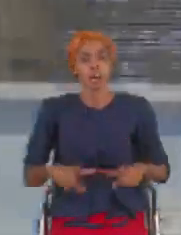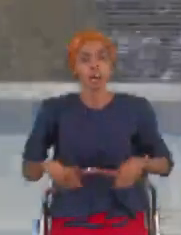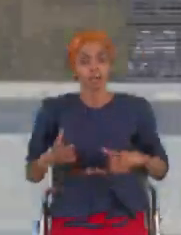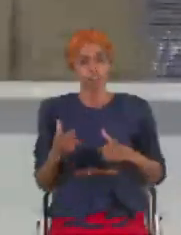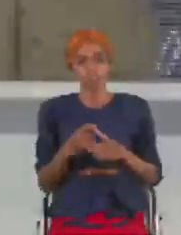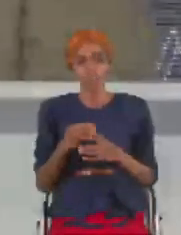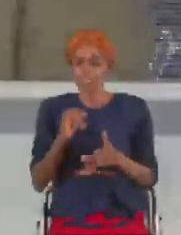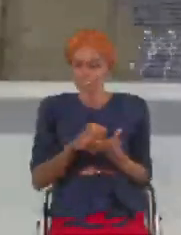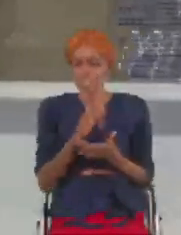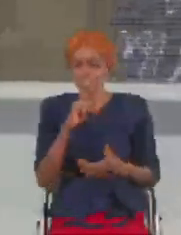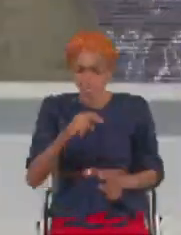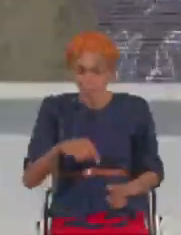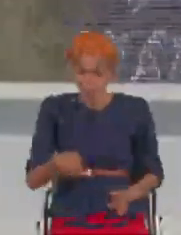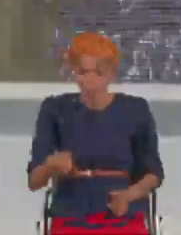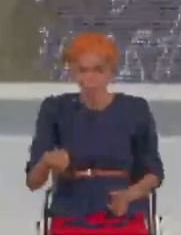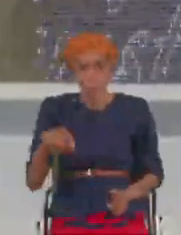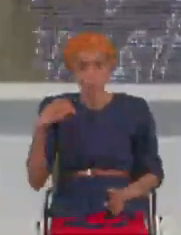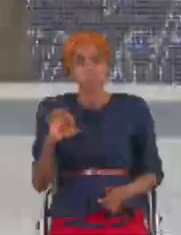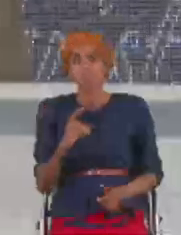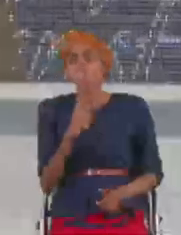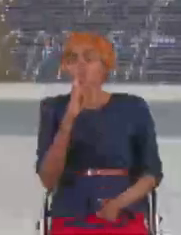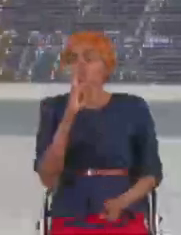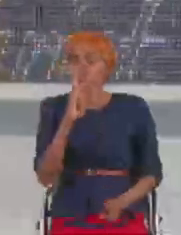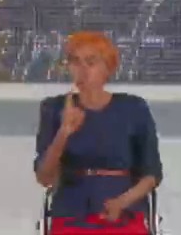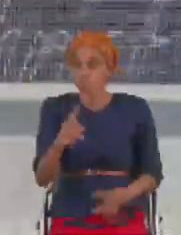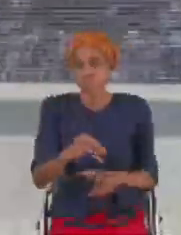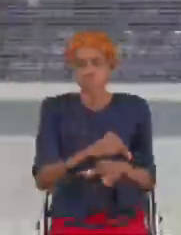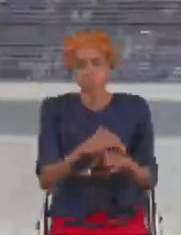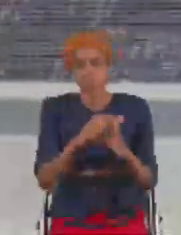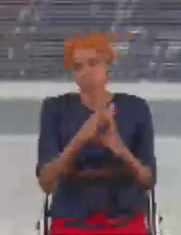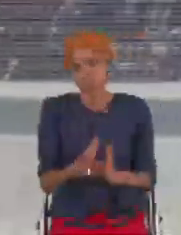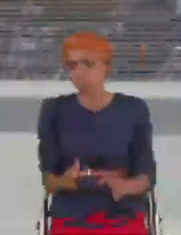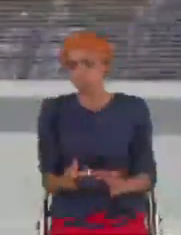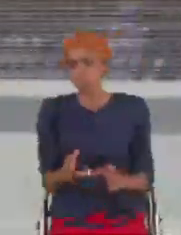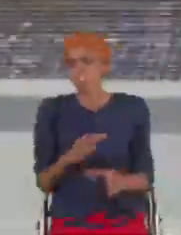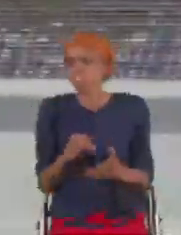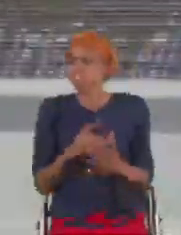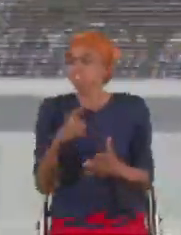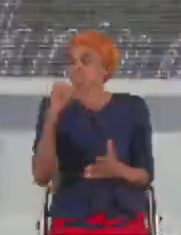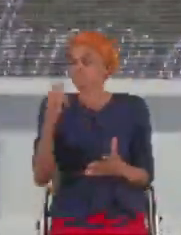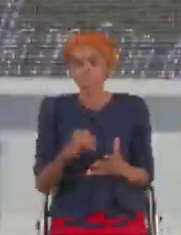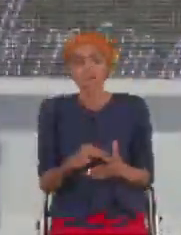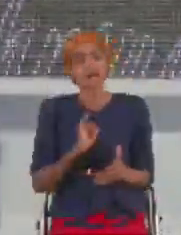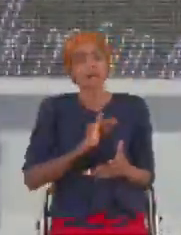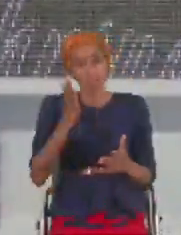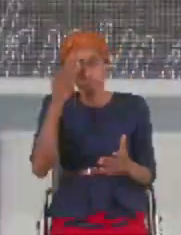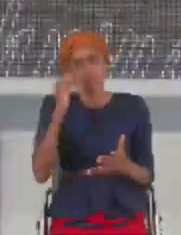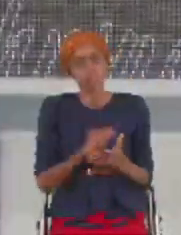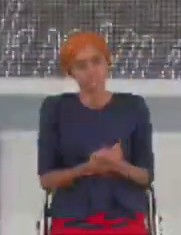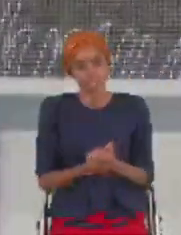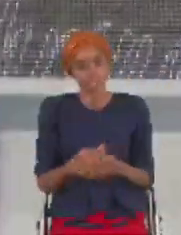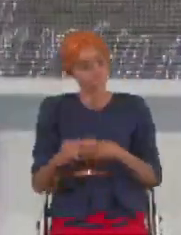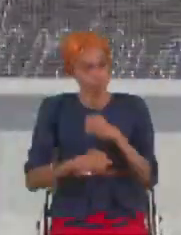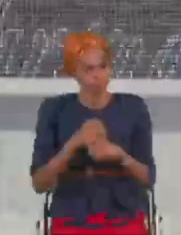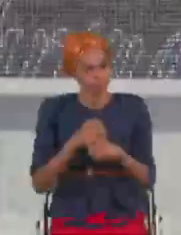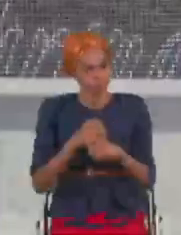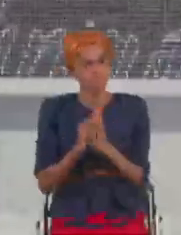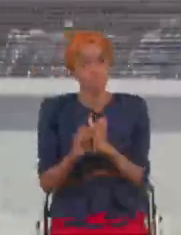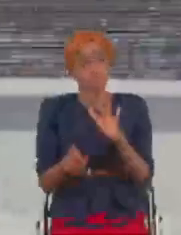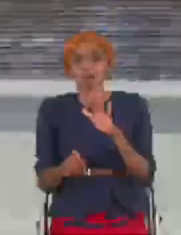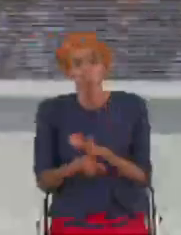ça c'est la marque devrait ministre je sais que c'est souffrent je sais que cette